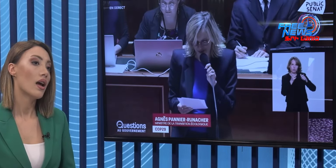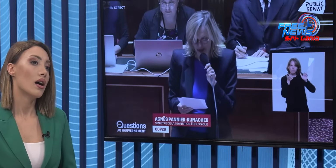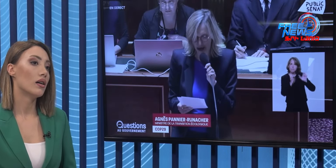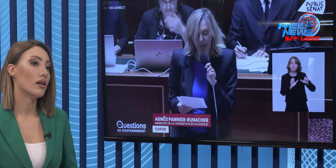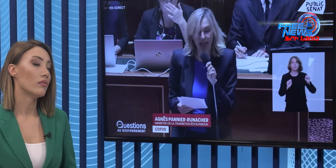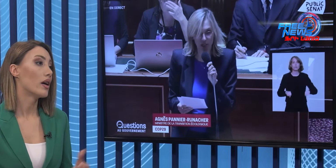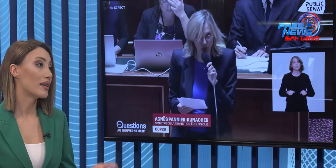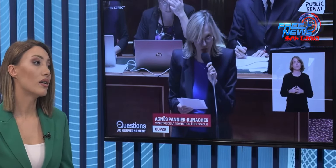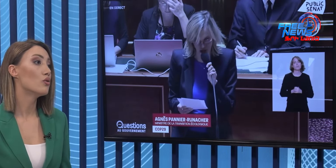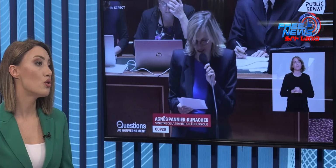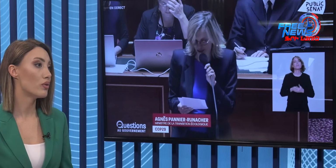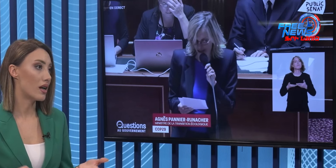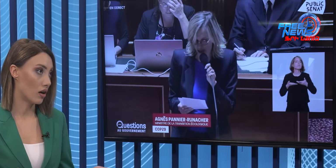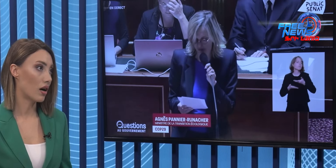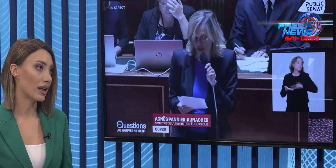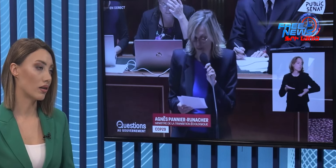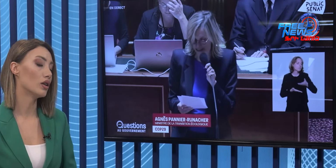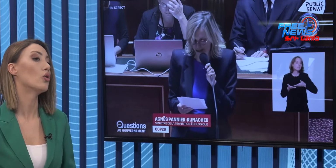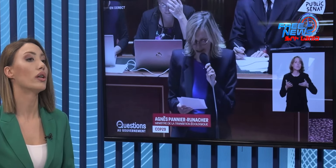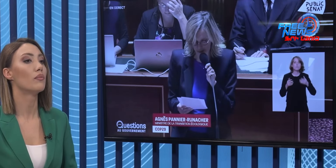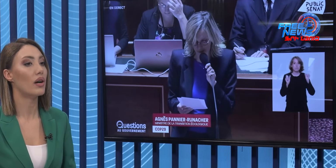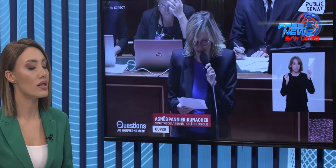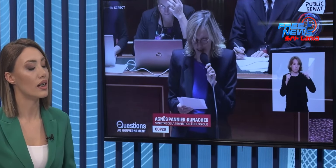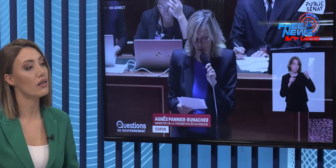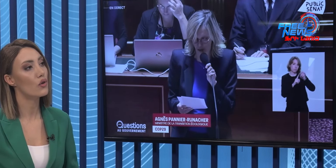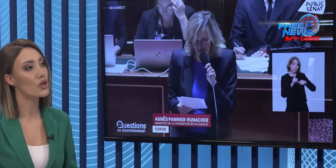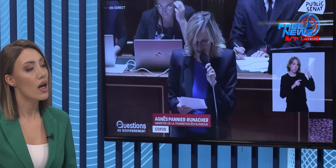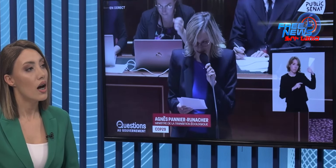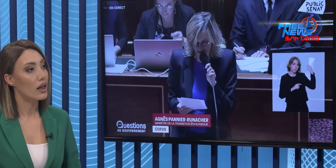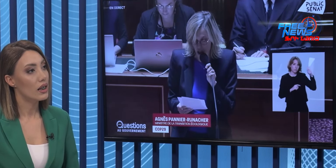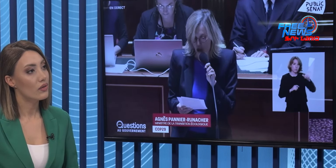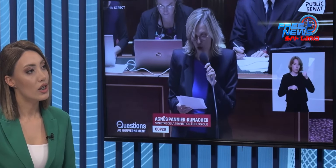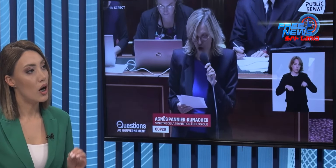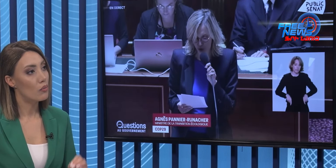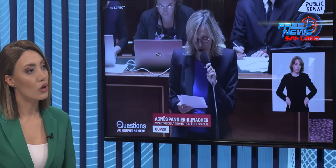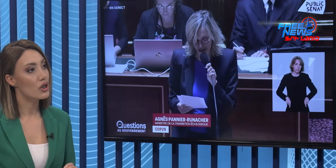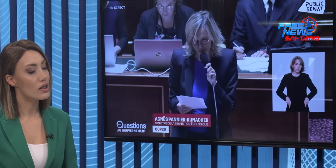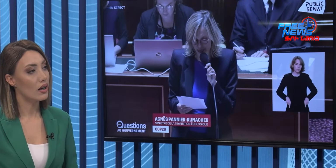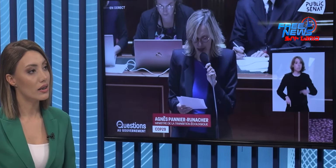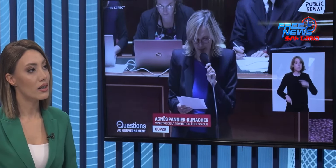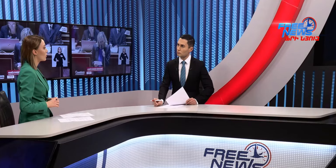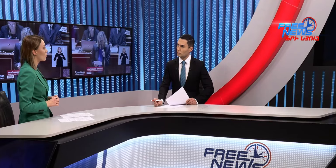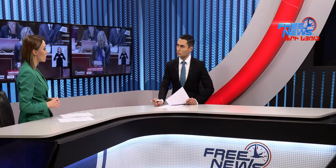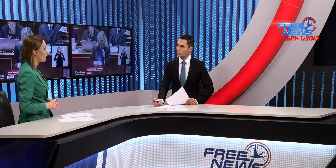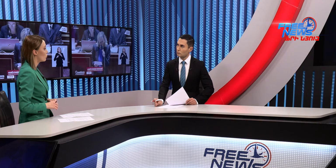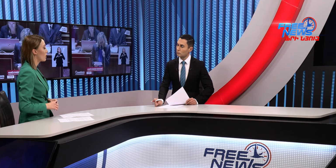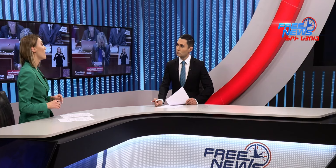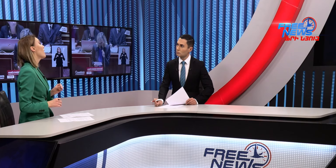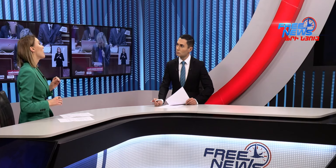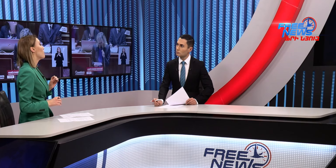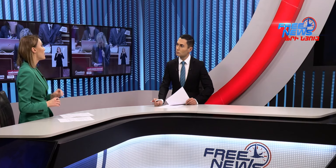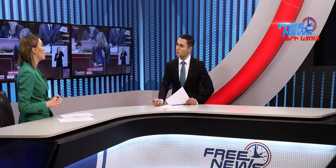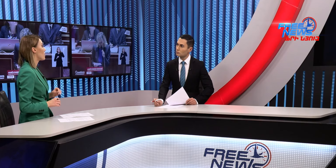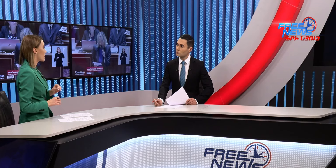քարոշչությանը։ Հետաքննությունները, անկախ հետաքննողները պարզել են, որ Ալիևը իր ամբողջ լծակները գործադրում